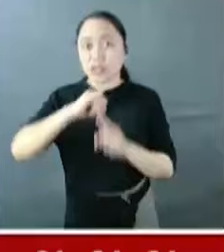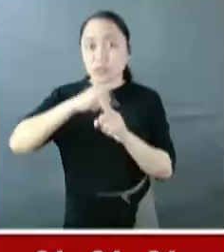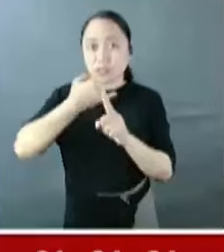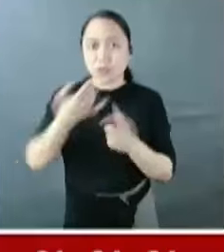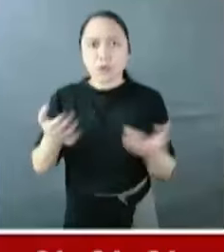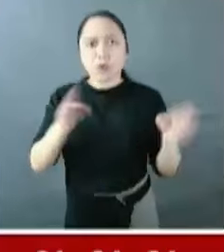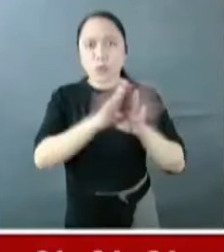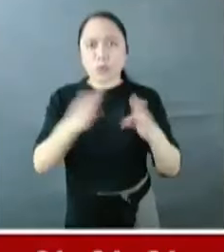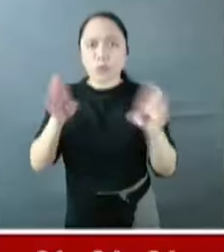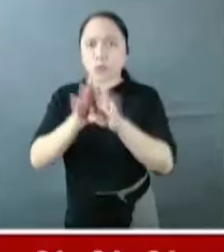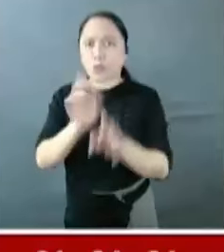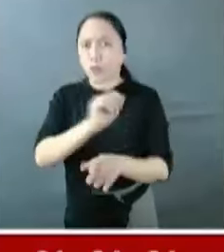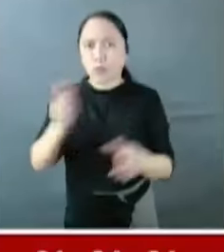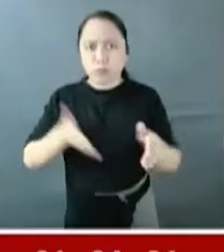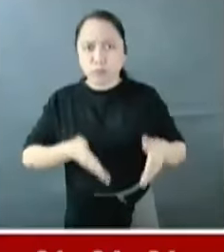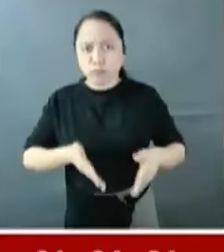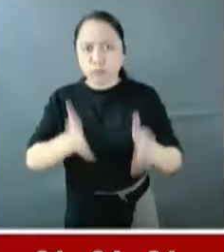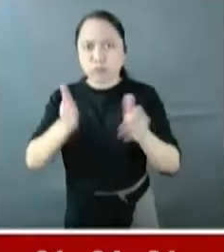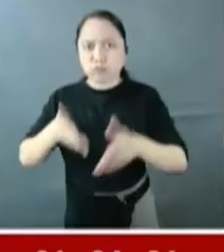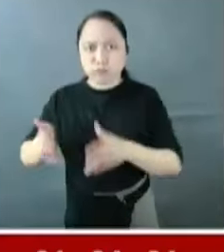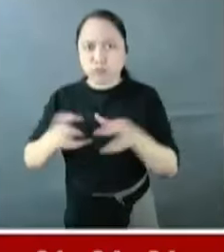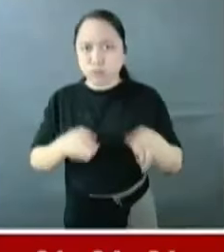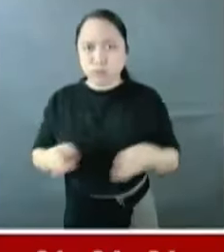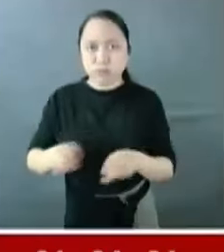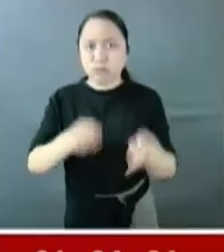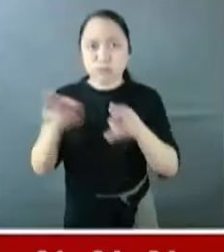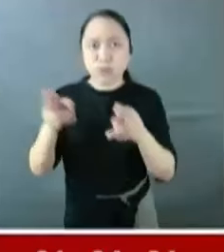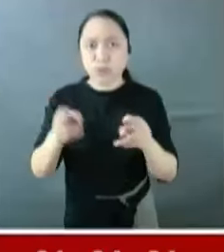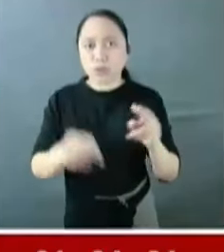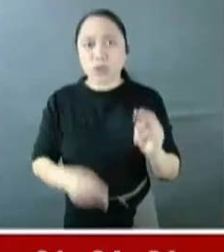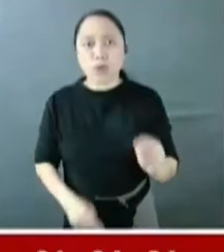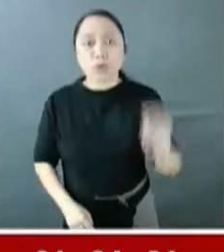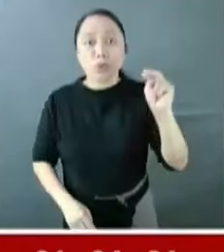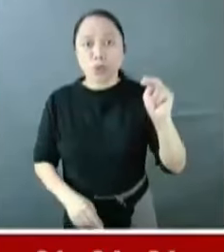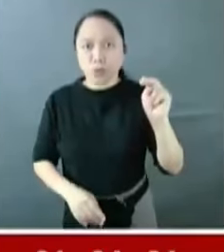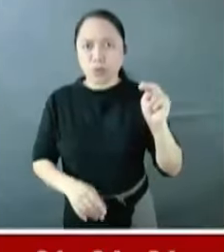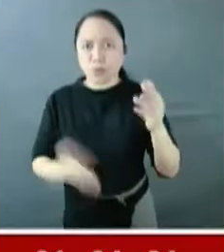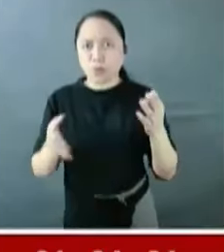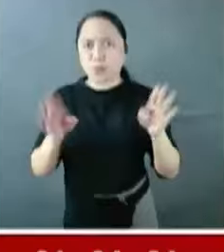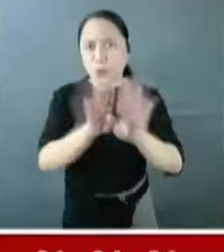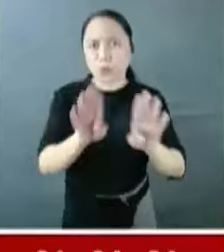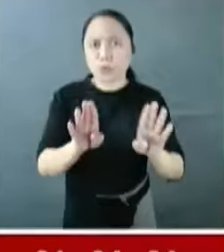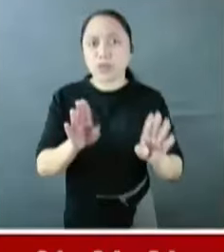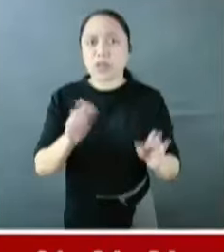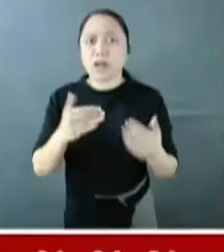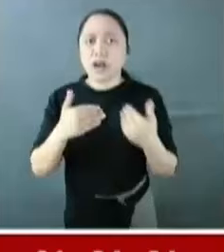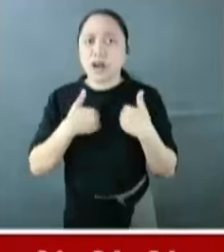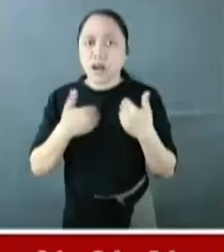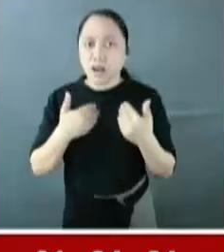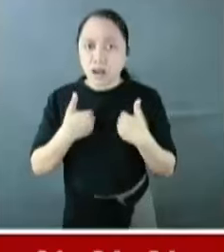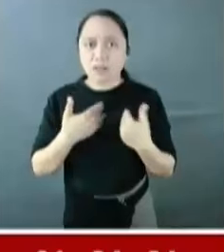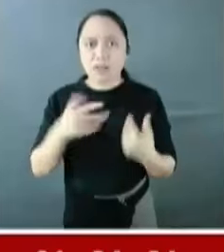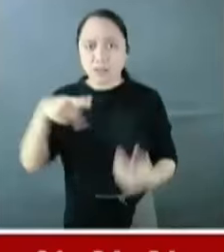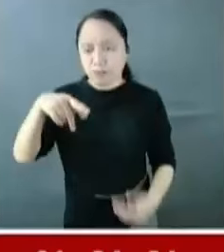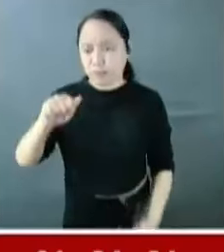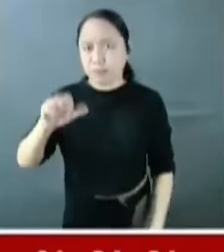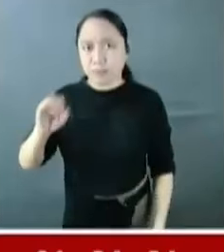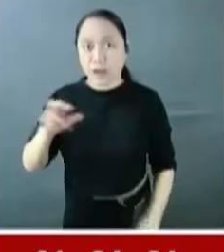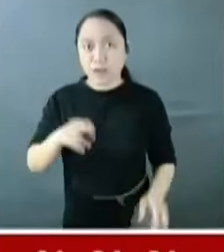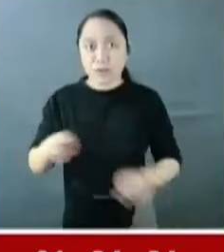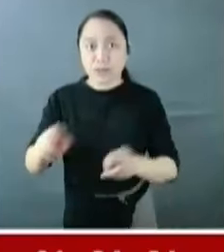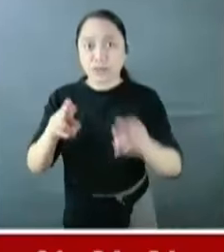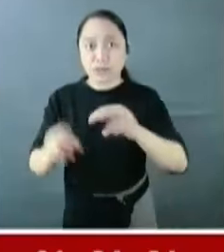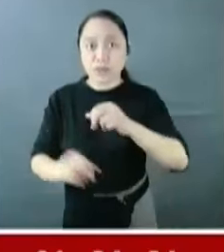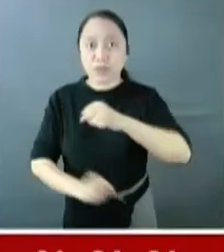linya sa 500 metrong bahagi ng northbound matapos ang Pau River Bridge mula alas 10 ng gabi